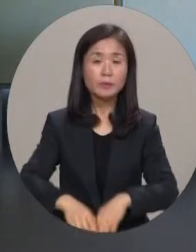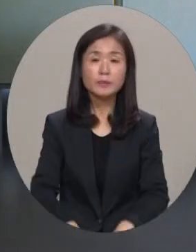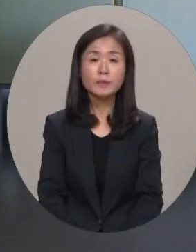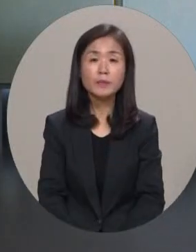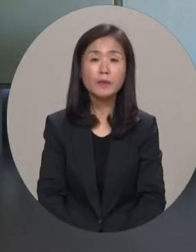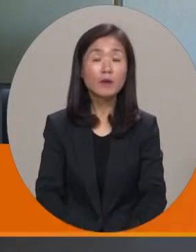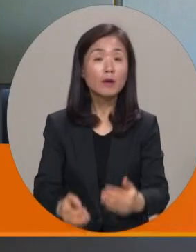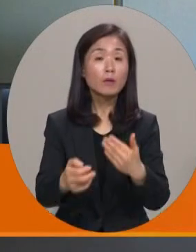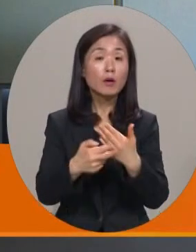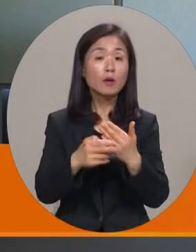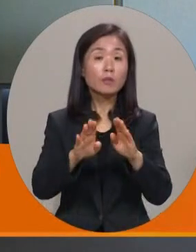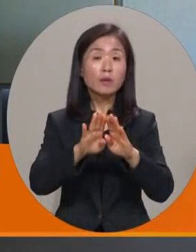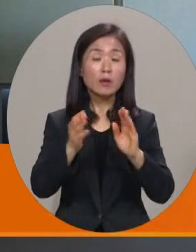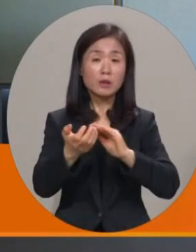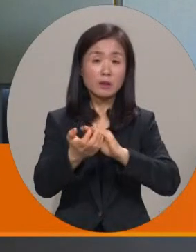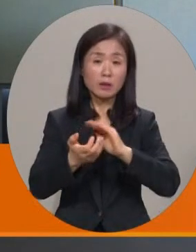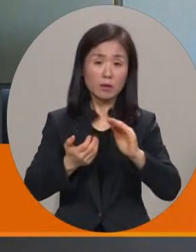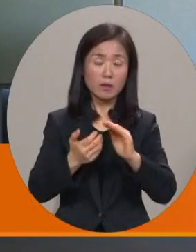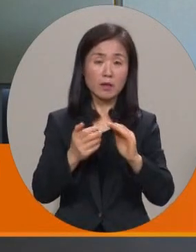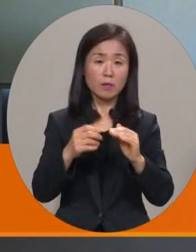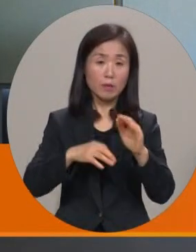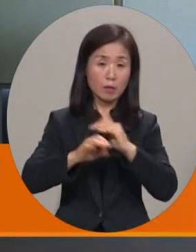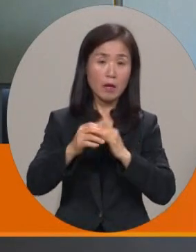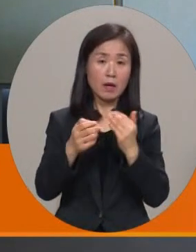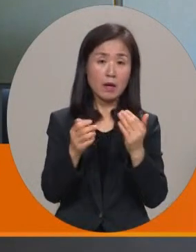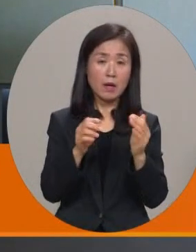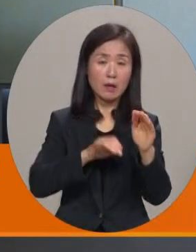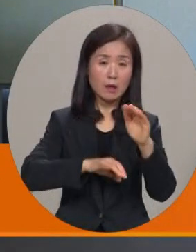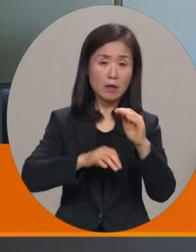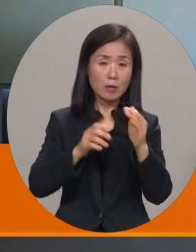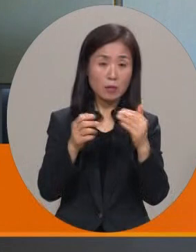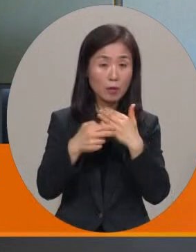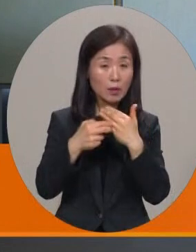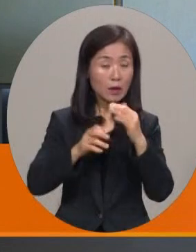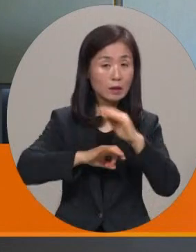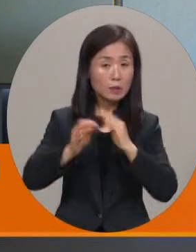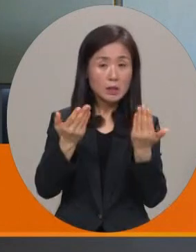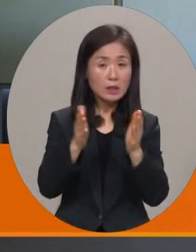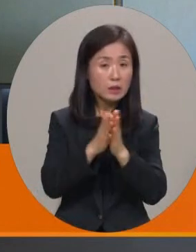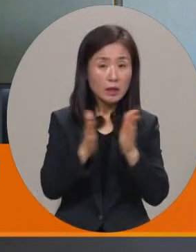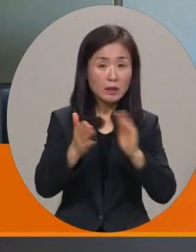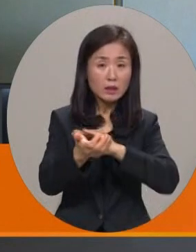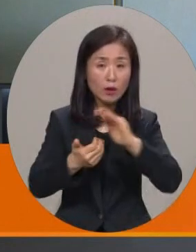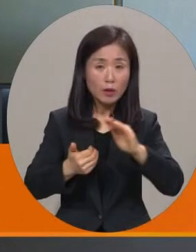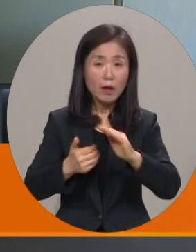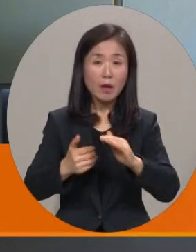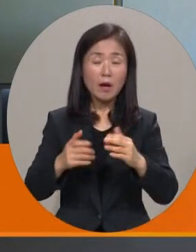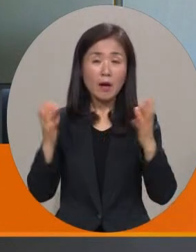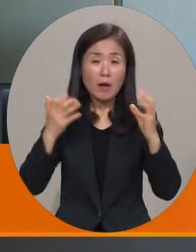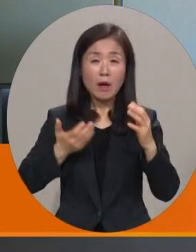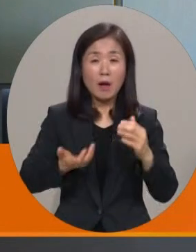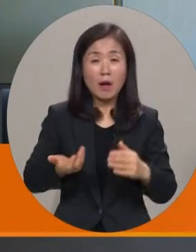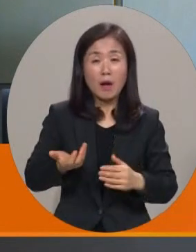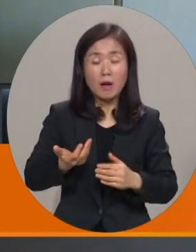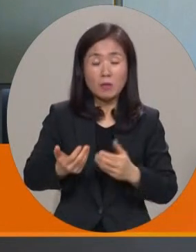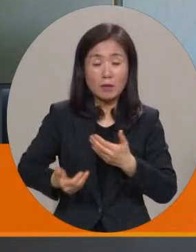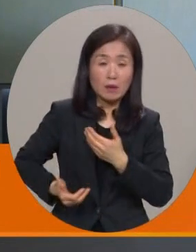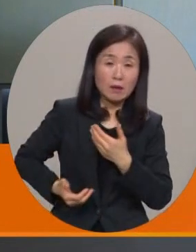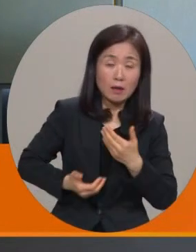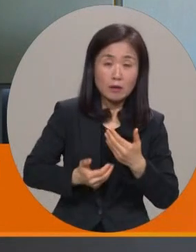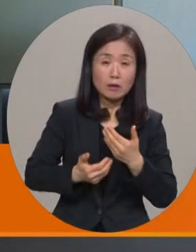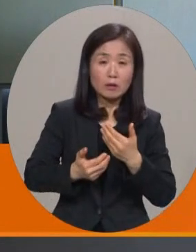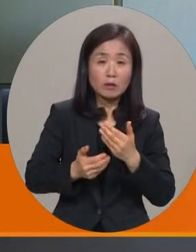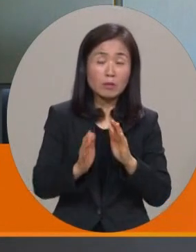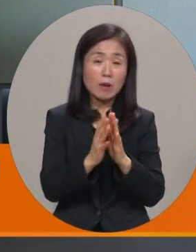병원이 문을 열기도 전에 아픈 아이를 안고 줄을서는 이른바 소학과 오픈런 현상 이제 흔한 일이